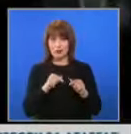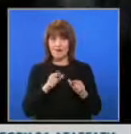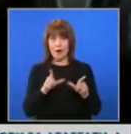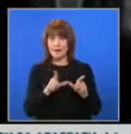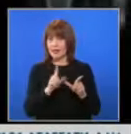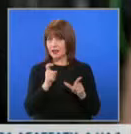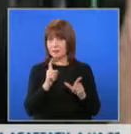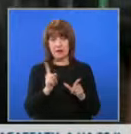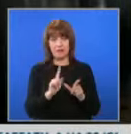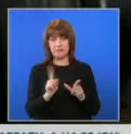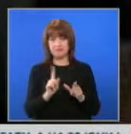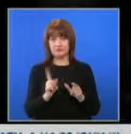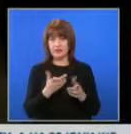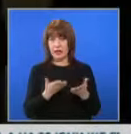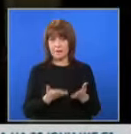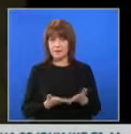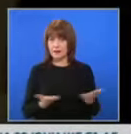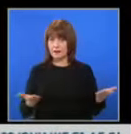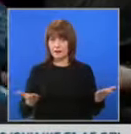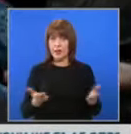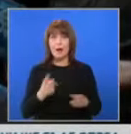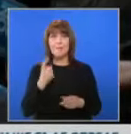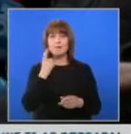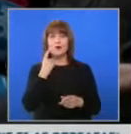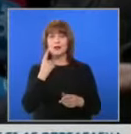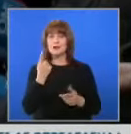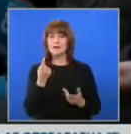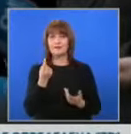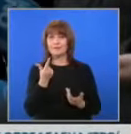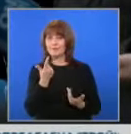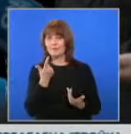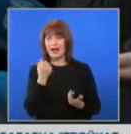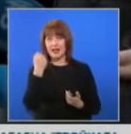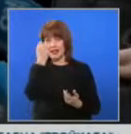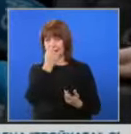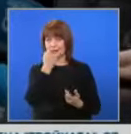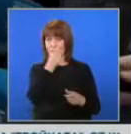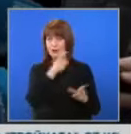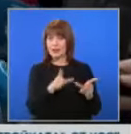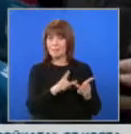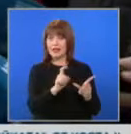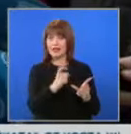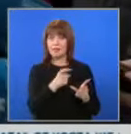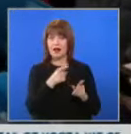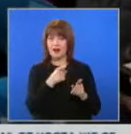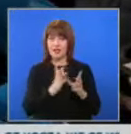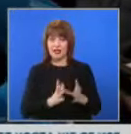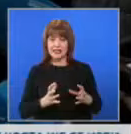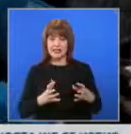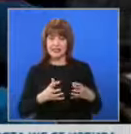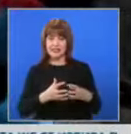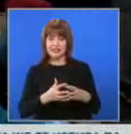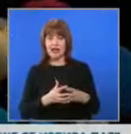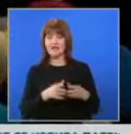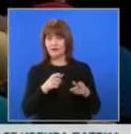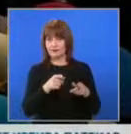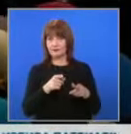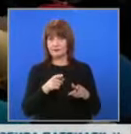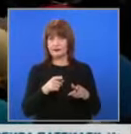Габриел, няма. Борисов май подхлъзна Габриел. Вие също сте в този състав? В кой състав? На проекто кабинета на Мария Габриел.